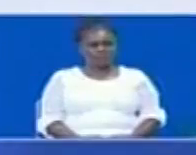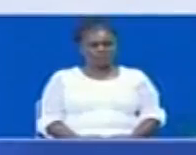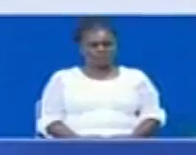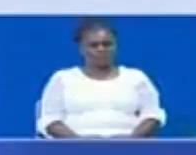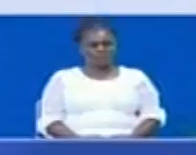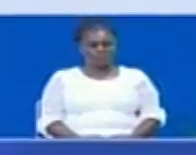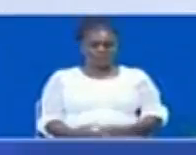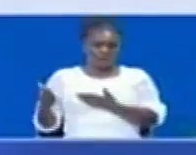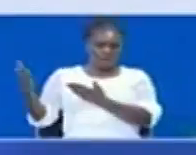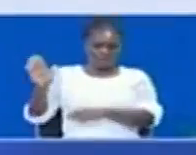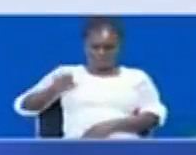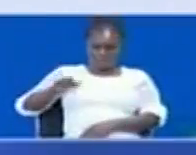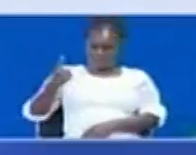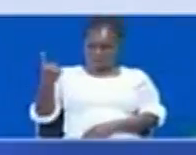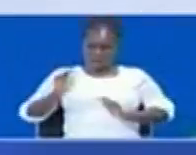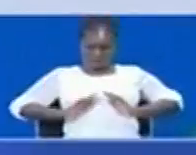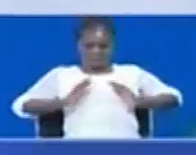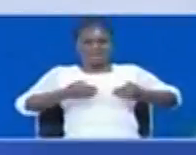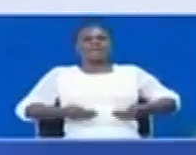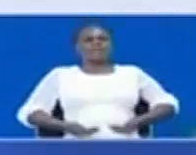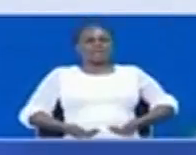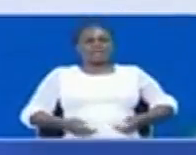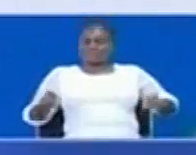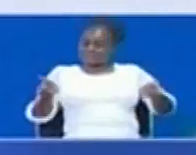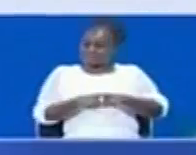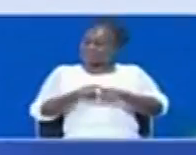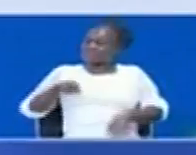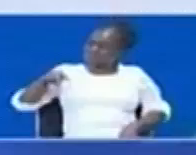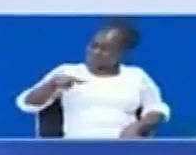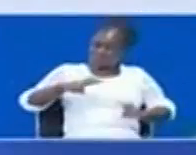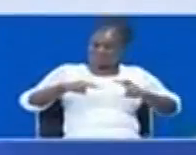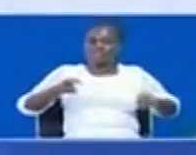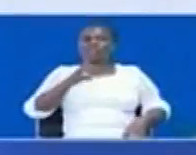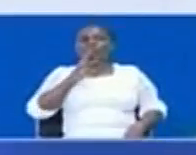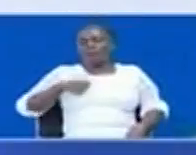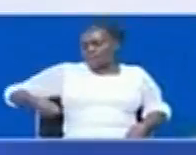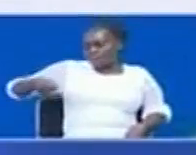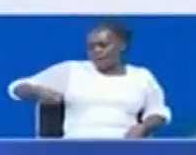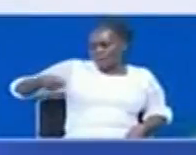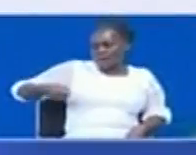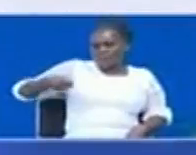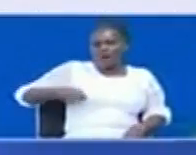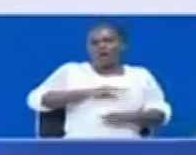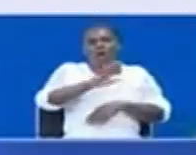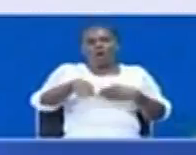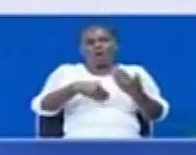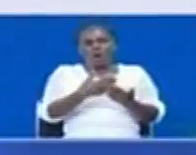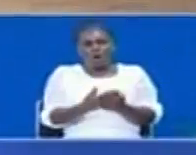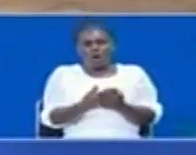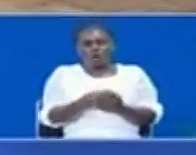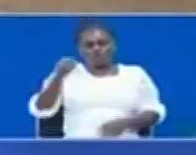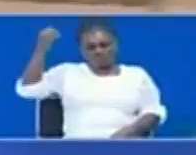Kati yao kuna mama mjamzito, yeye pia hajasazwa. Amebeba kibuyu chake huku wote wakihimili jua